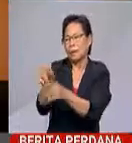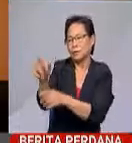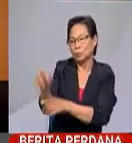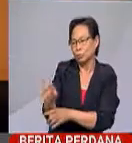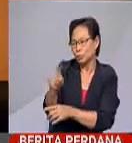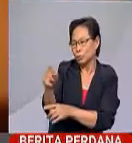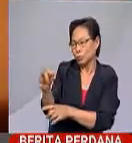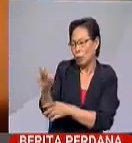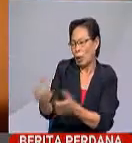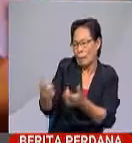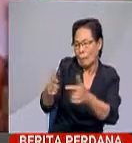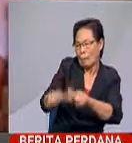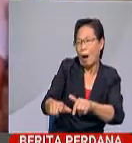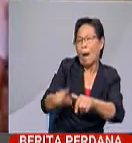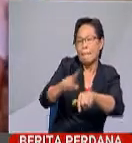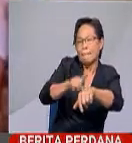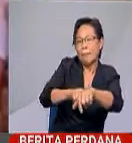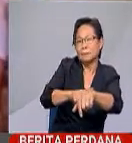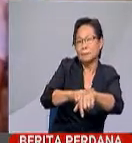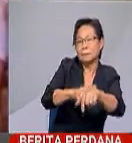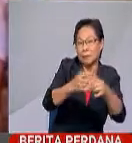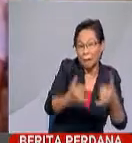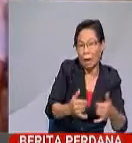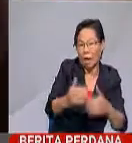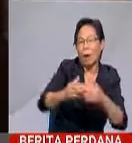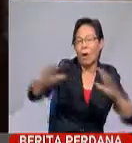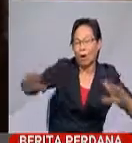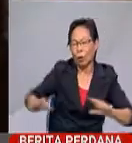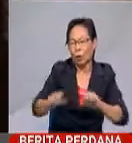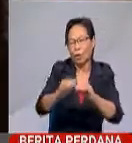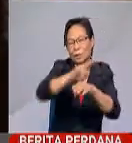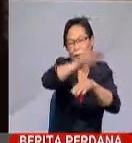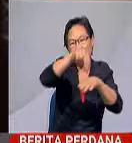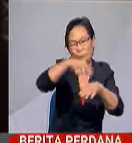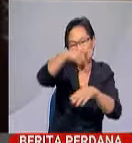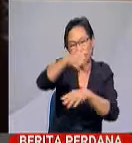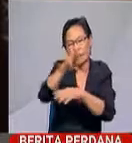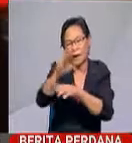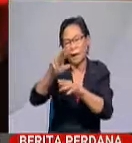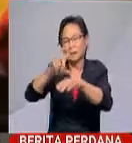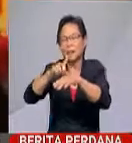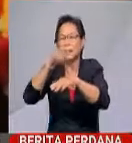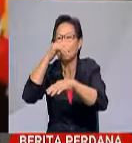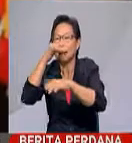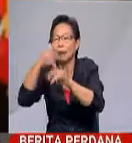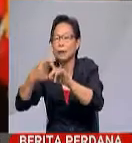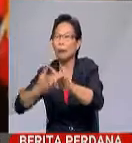Ia berkaitan insiden ketika dan selepas Kongres Nasional PKR di Melaka bulan lalu.